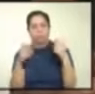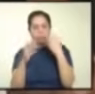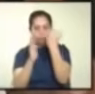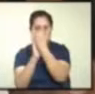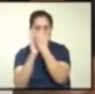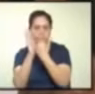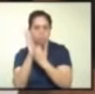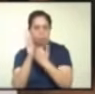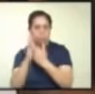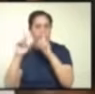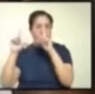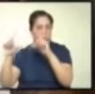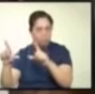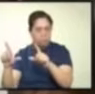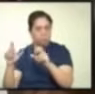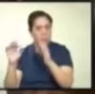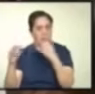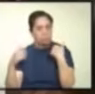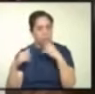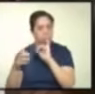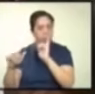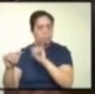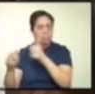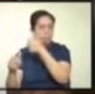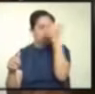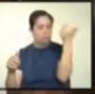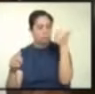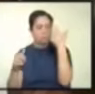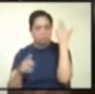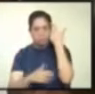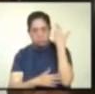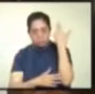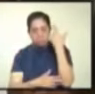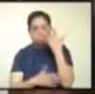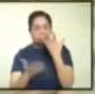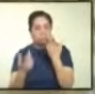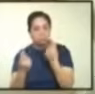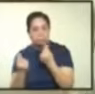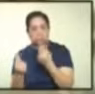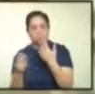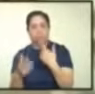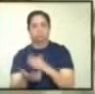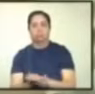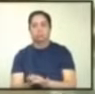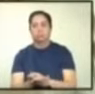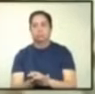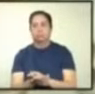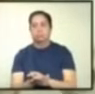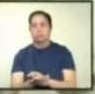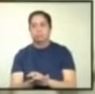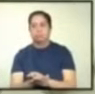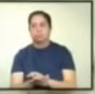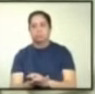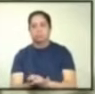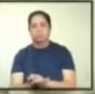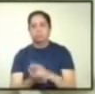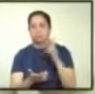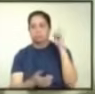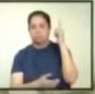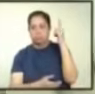aforementioned accused unless they are being detained for some other lawful cause. Oh my God! Siya ang